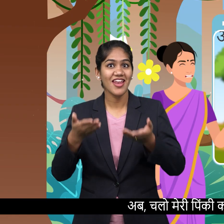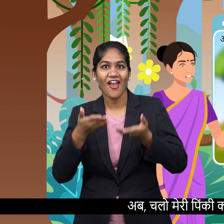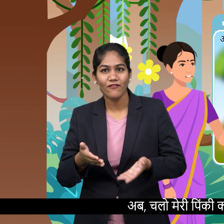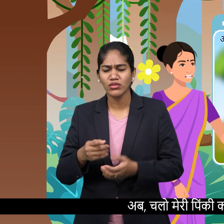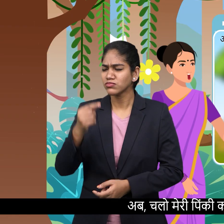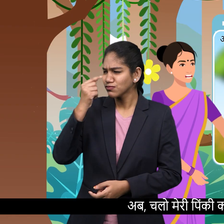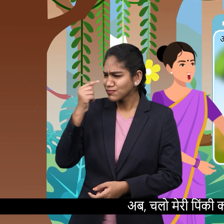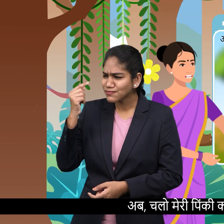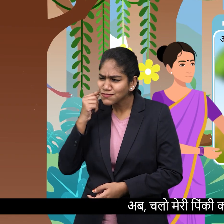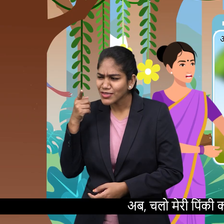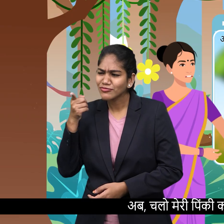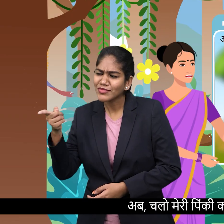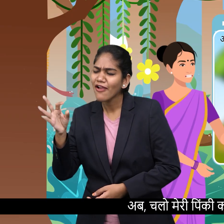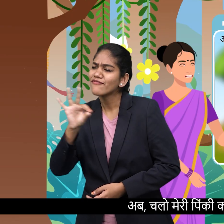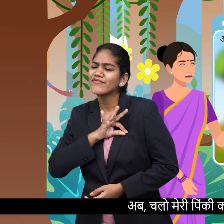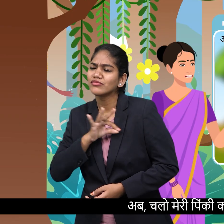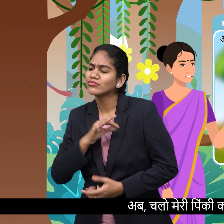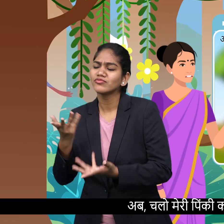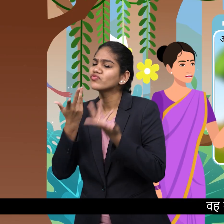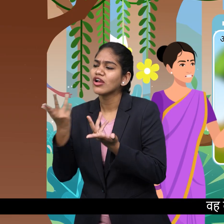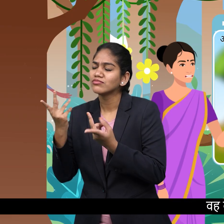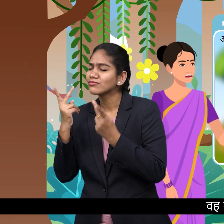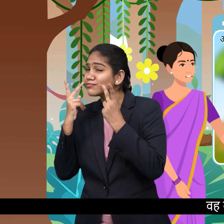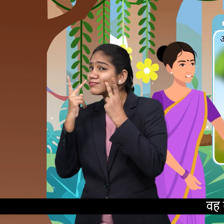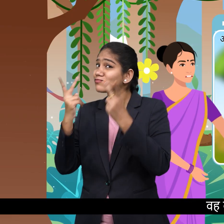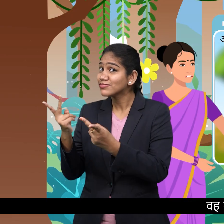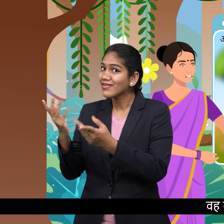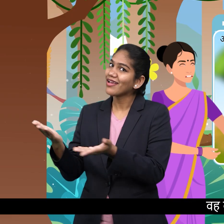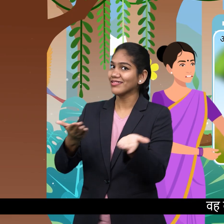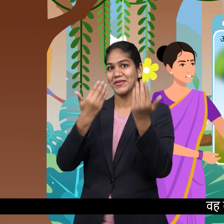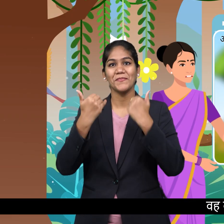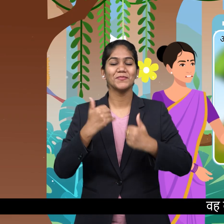आप चलो मेरी पिंकी की पसंदीदा चीजें देखते हैं। वो क्या है?